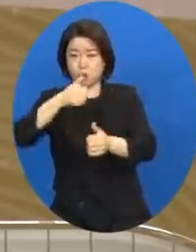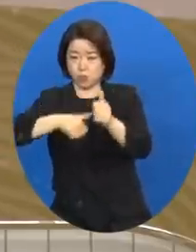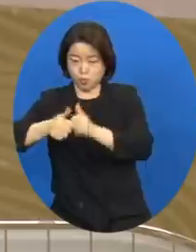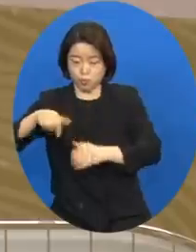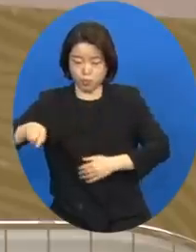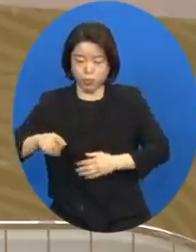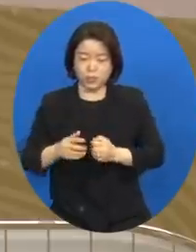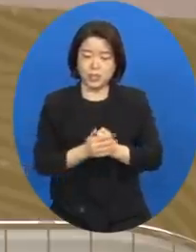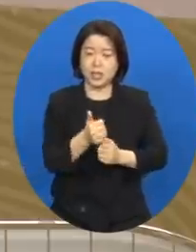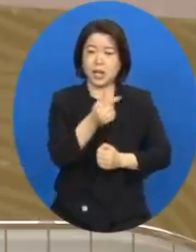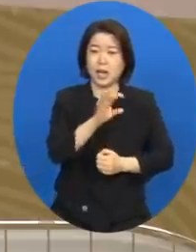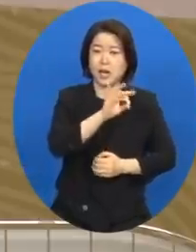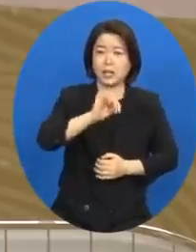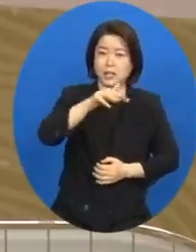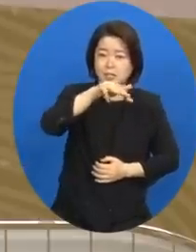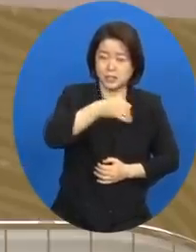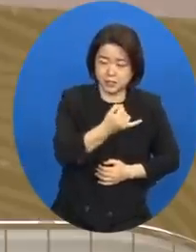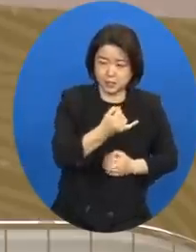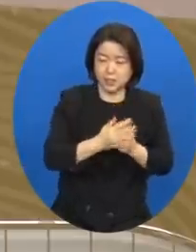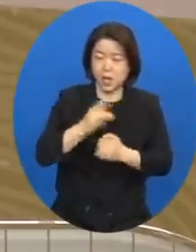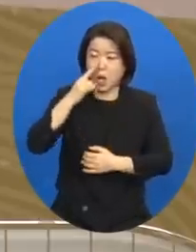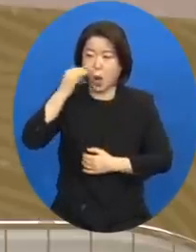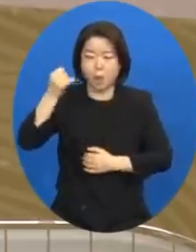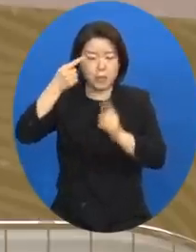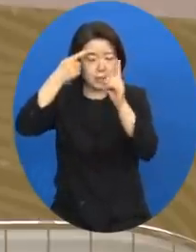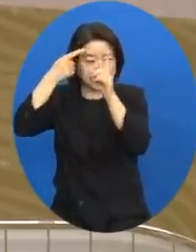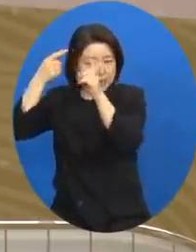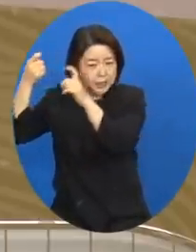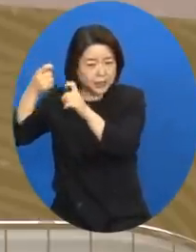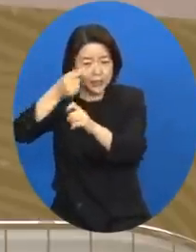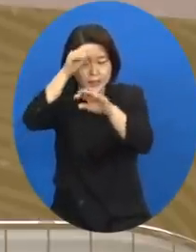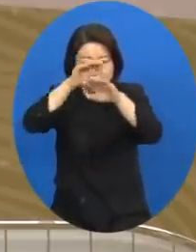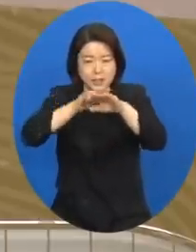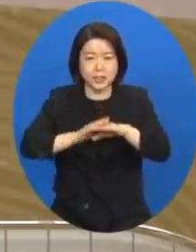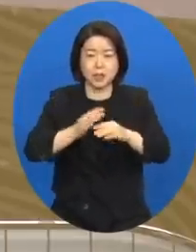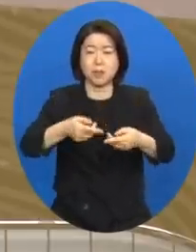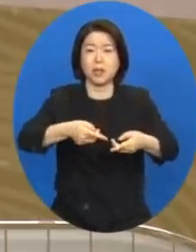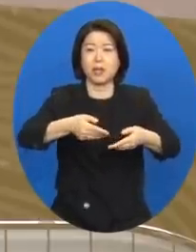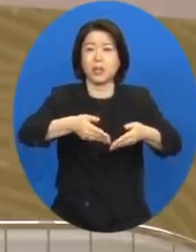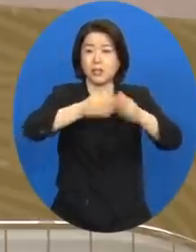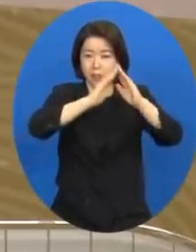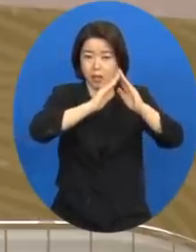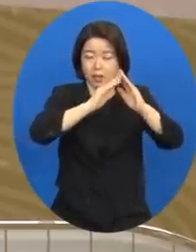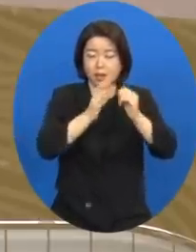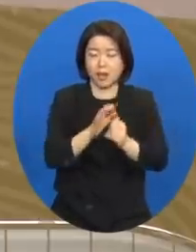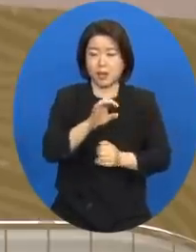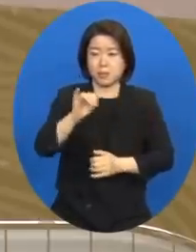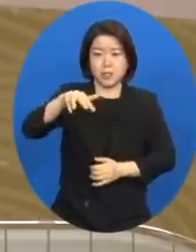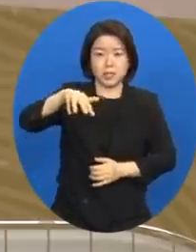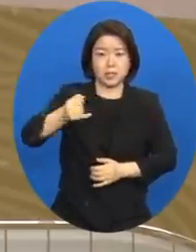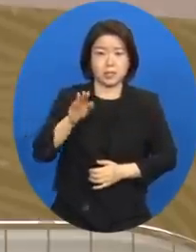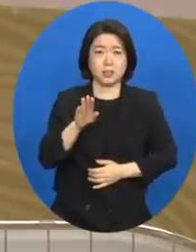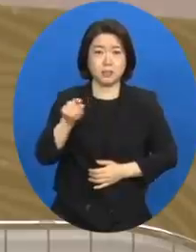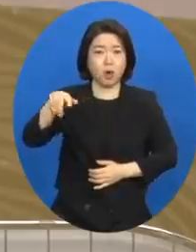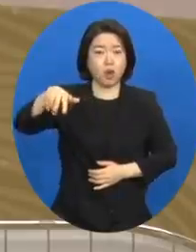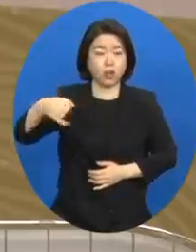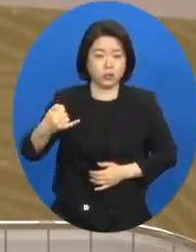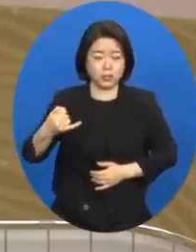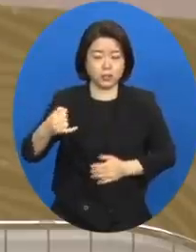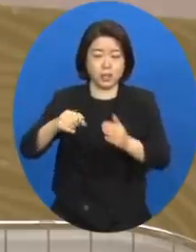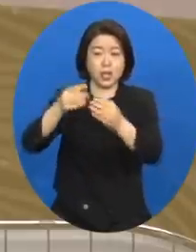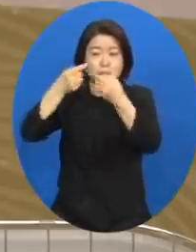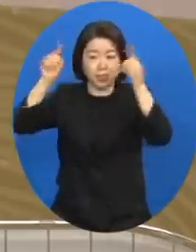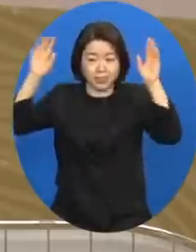그 어머니를 기리는 예배당을 피츠버그 대학 안에 세웁니다.